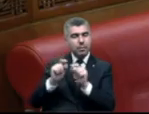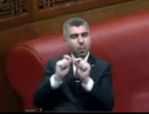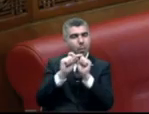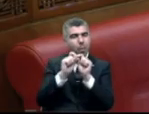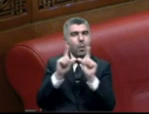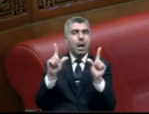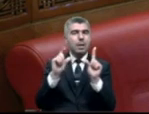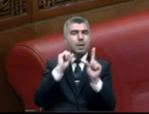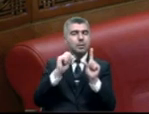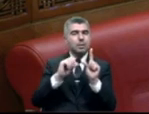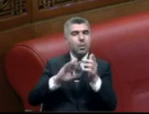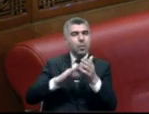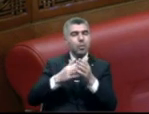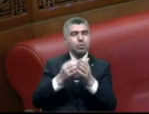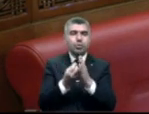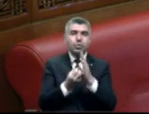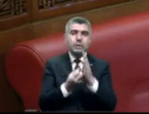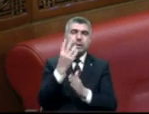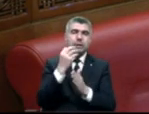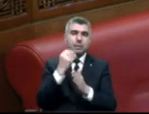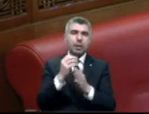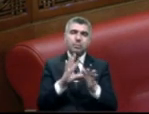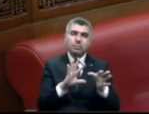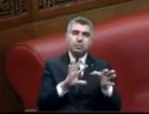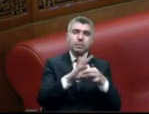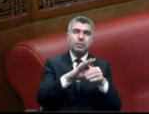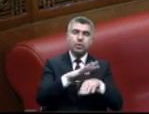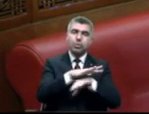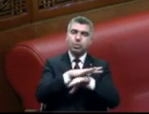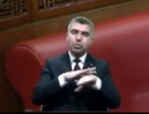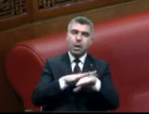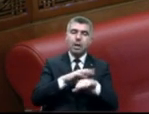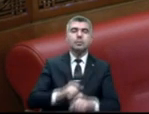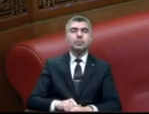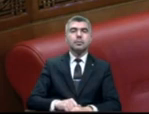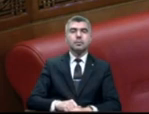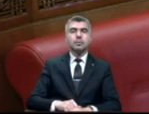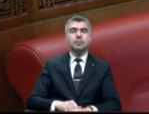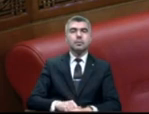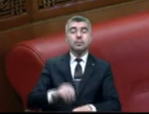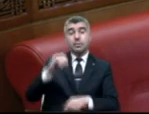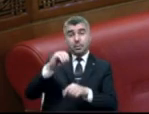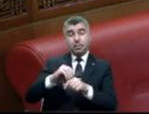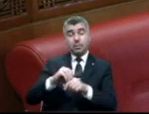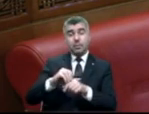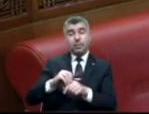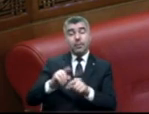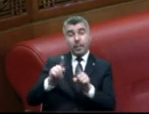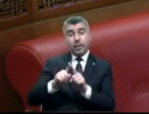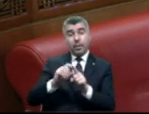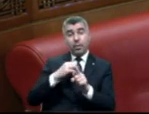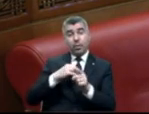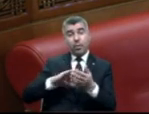محلية وبحكامة جديدة في إطار التعاقد مع الجهات. وغنرجع للخريطة الطريق اللي